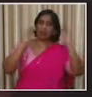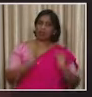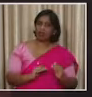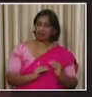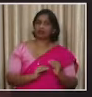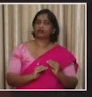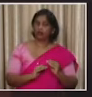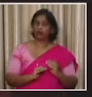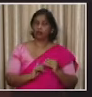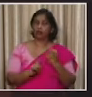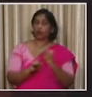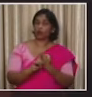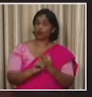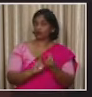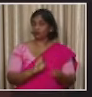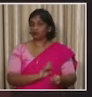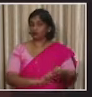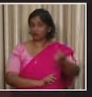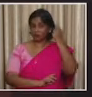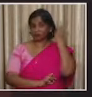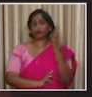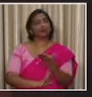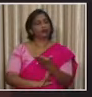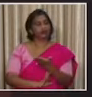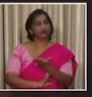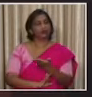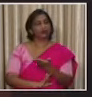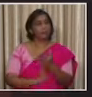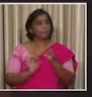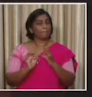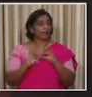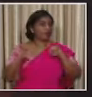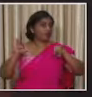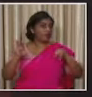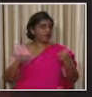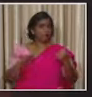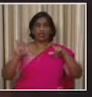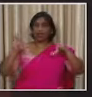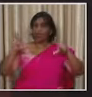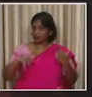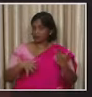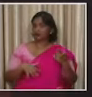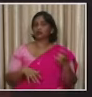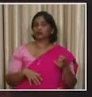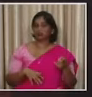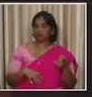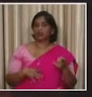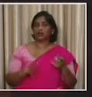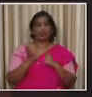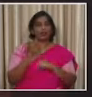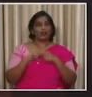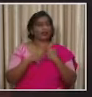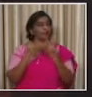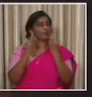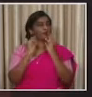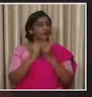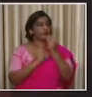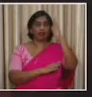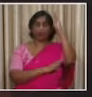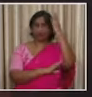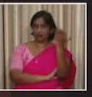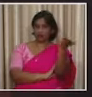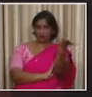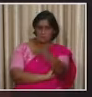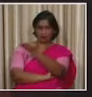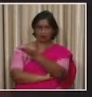అడుకరన్నట కోటి ప్రకోటిపతి అంట బిలియన హయసియత్ హత్సియత్ అతర బదుసహన లబాదిన అతయిస్వే